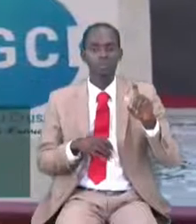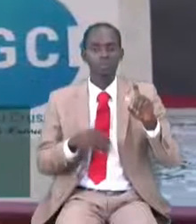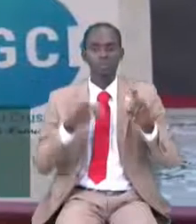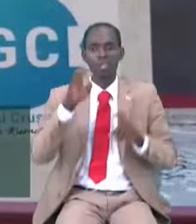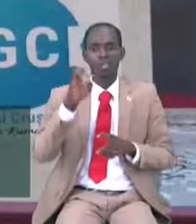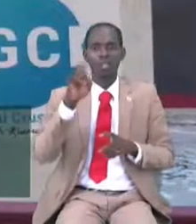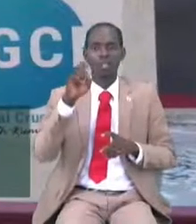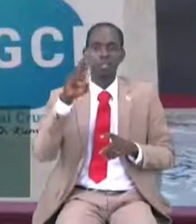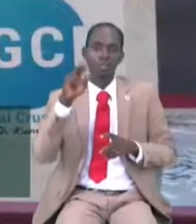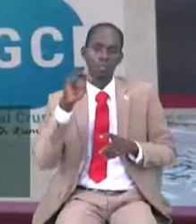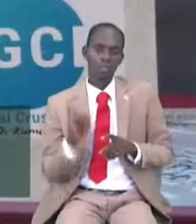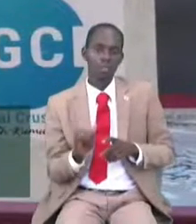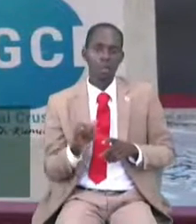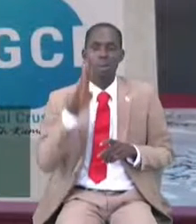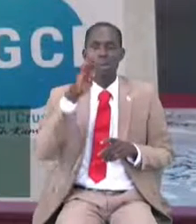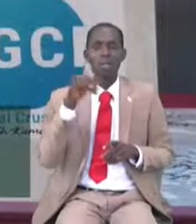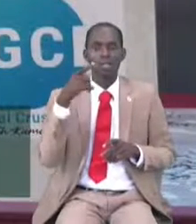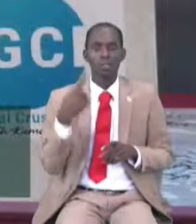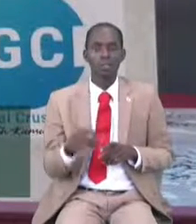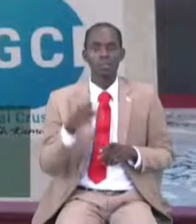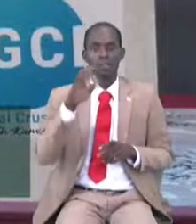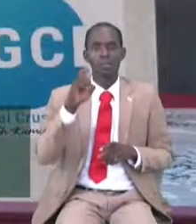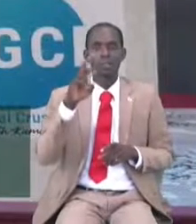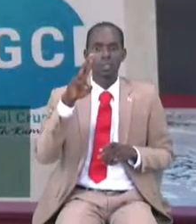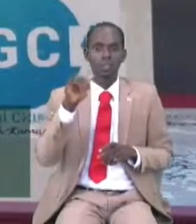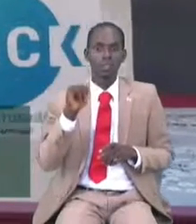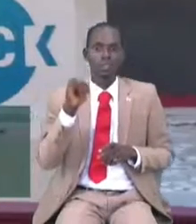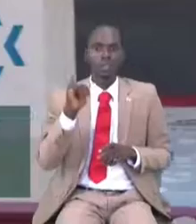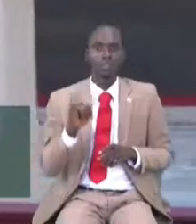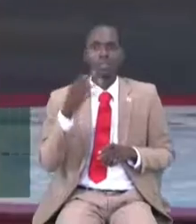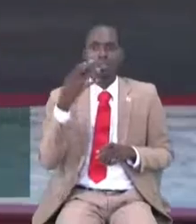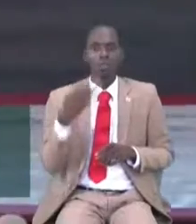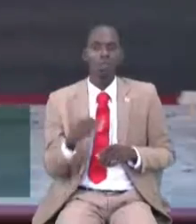l'examen de Christ. On va à Jean.